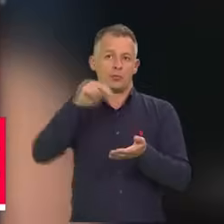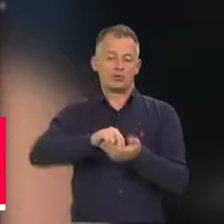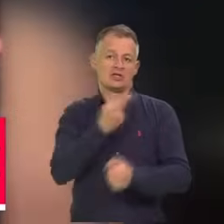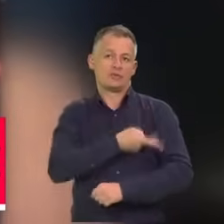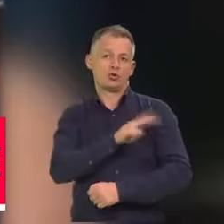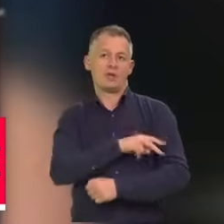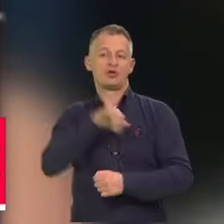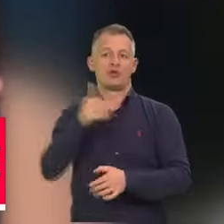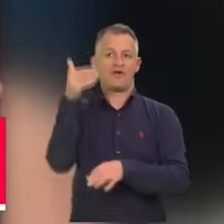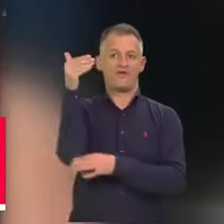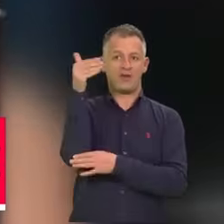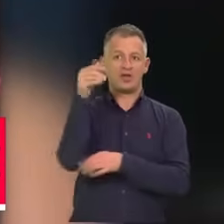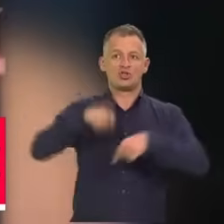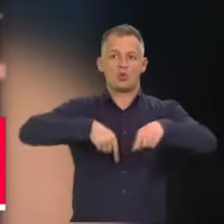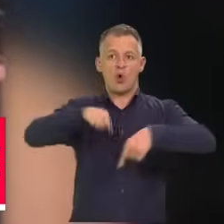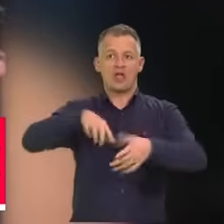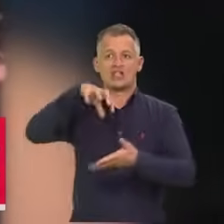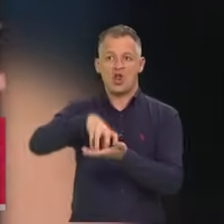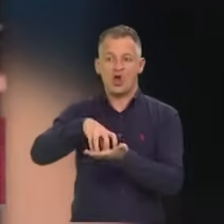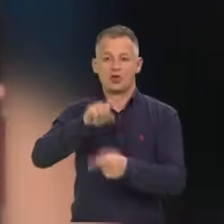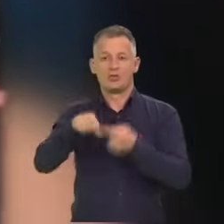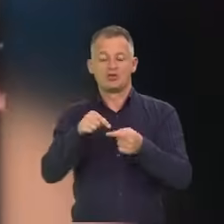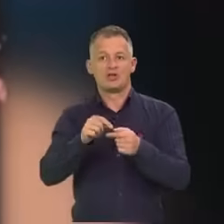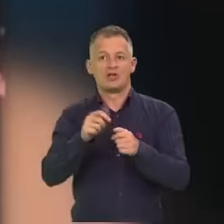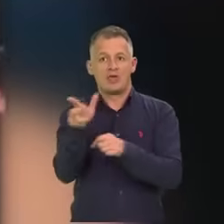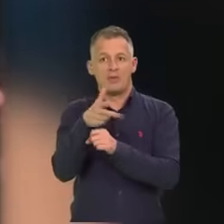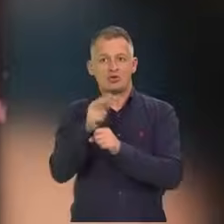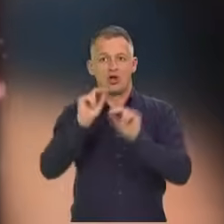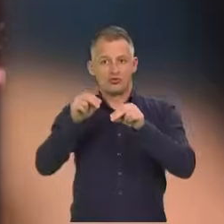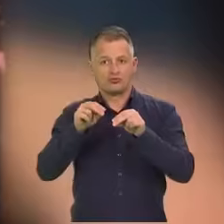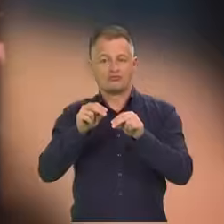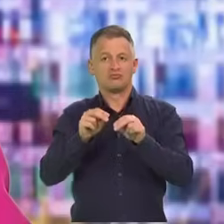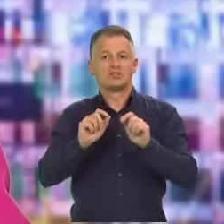de transport local, după ce imaginile s-au răspândit și pe internet.